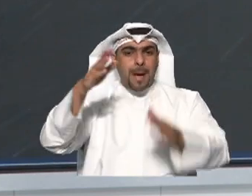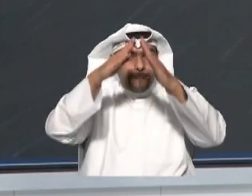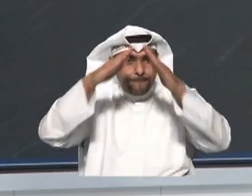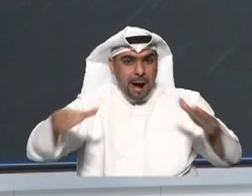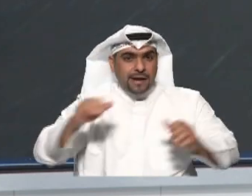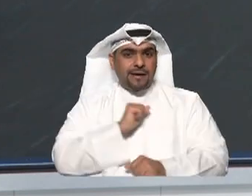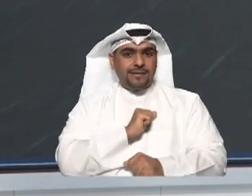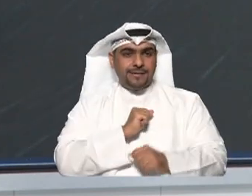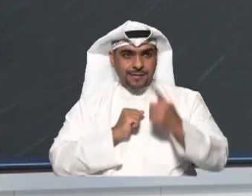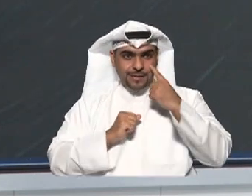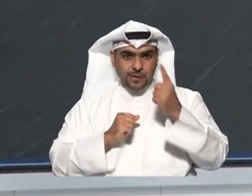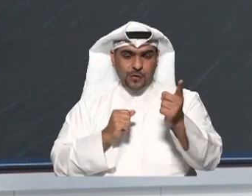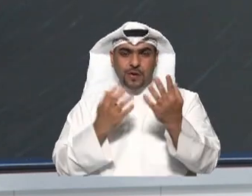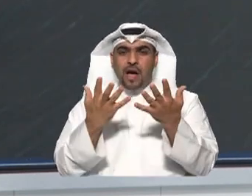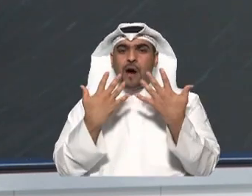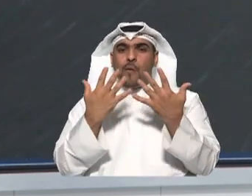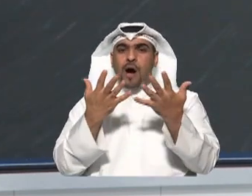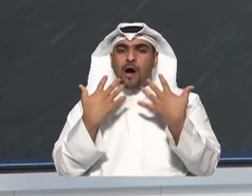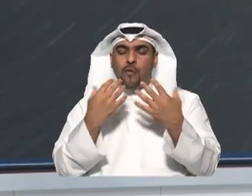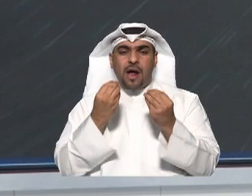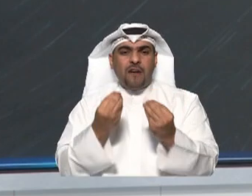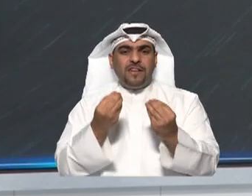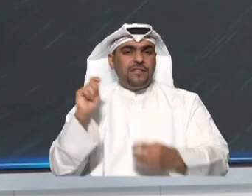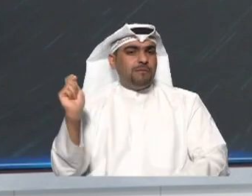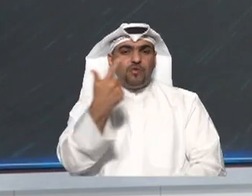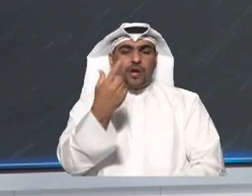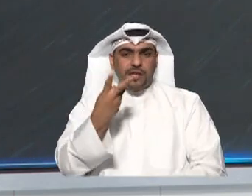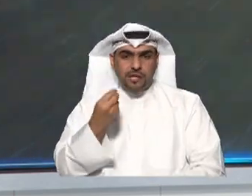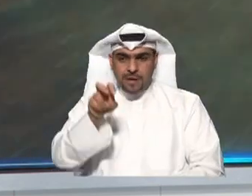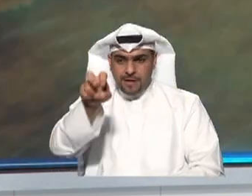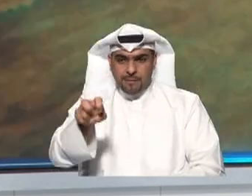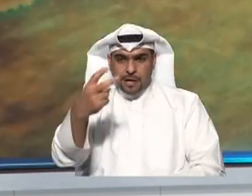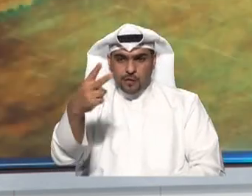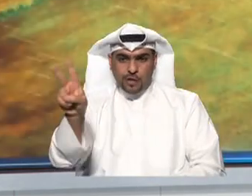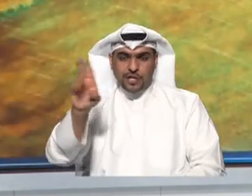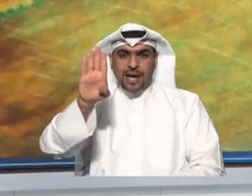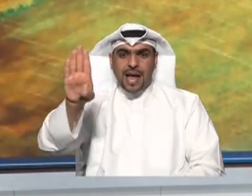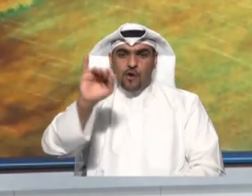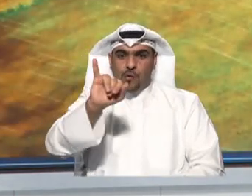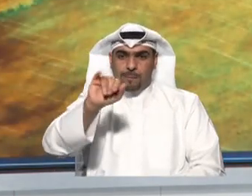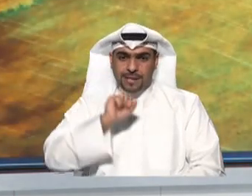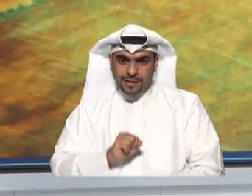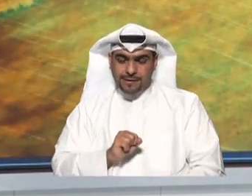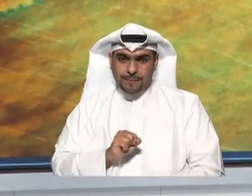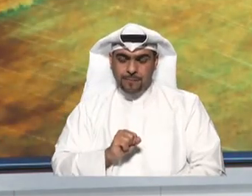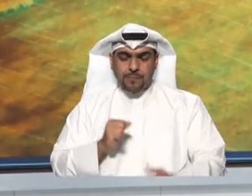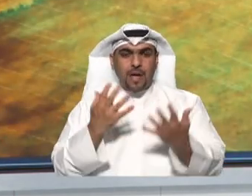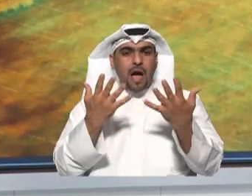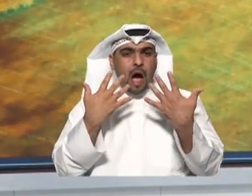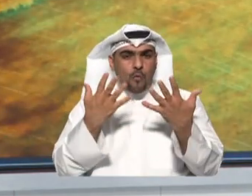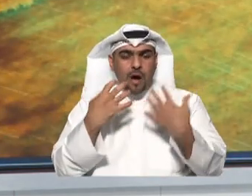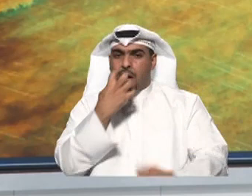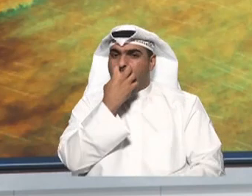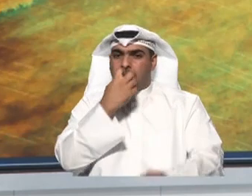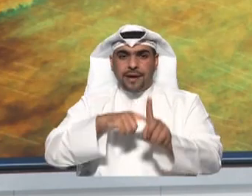غربية إلى متقلبة الاتجاه خفيفة السرعة 6 إلى 28 كيلومتر في الساعة. من المتوقع أن تستمر معنا هذه الأجواء حتى